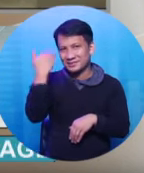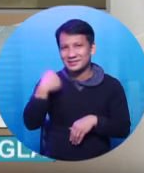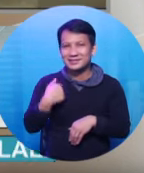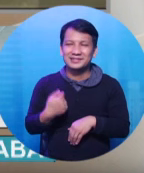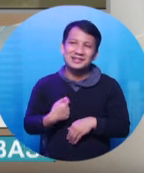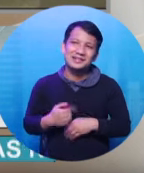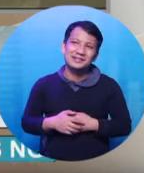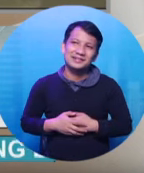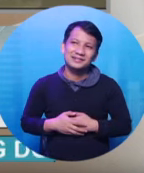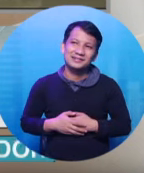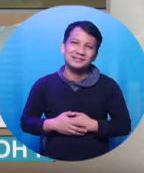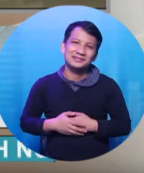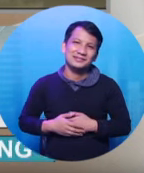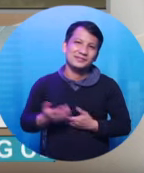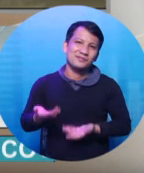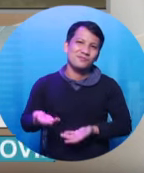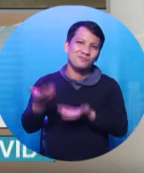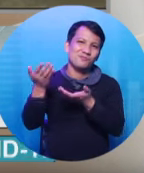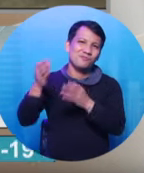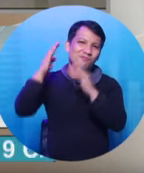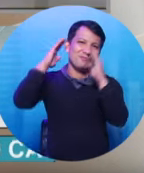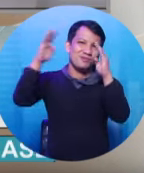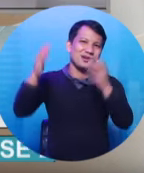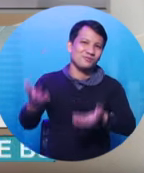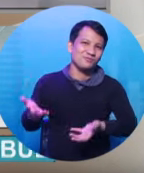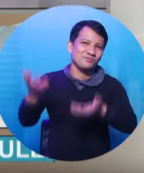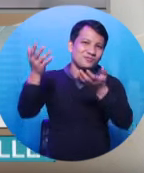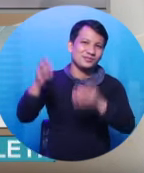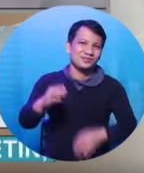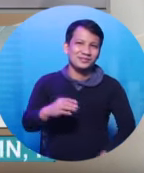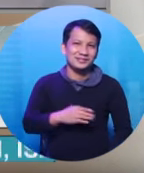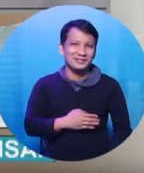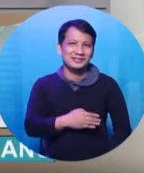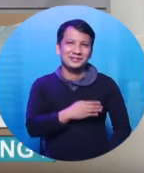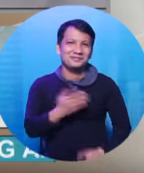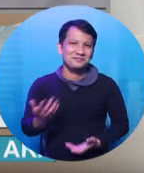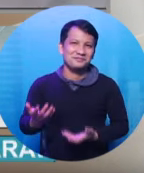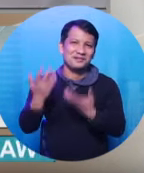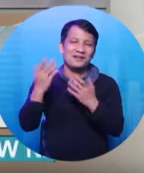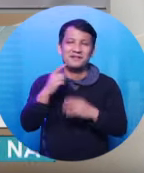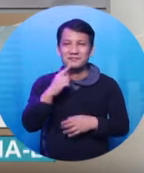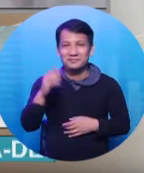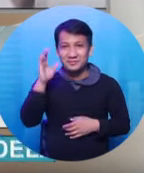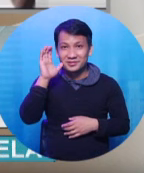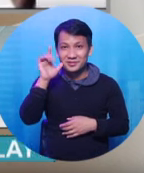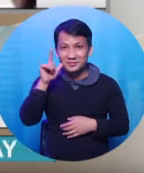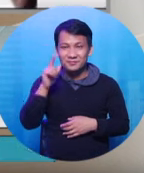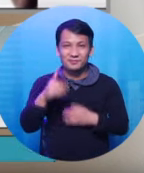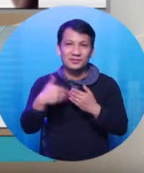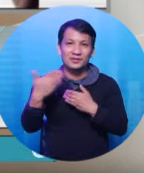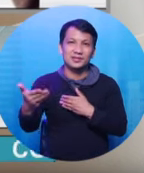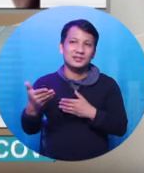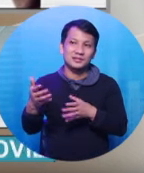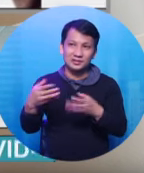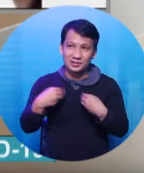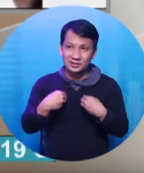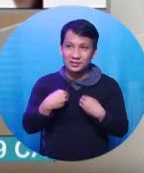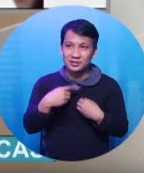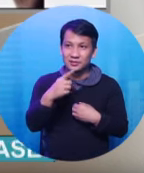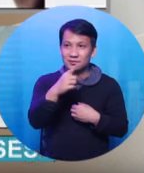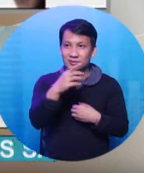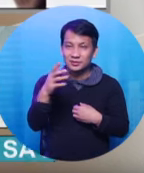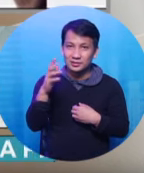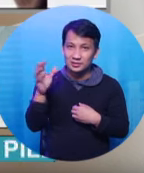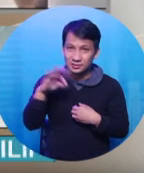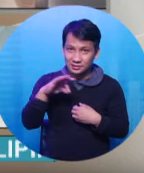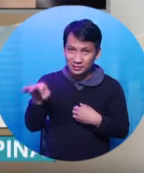nakakalimutan. Ma'am, astig ka. Nakakahanga ka talaga. Astig ka. Ma'am Chia, dahil dyan, kayo po makatanggap ng 499